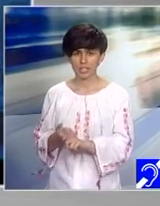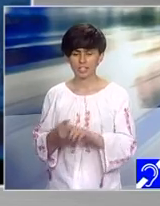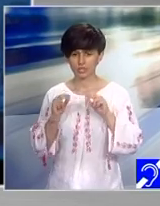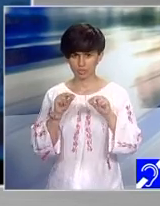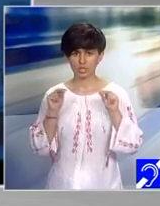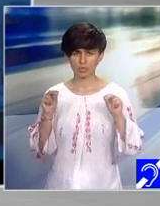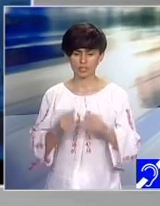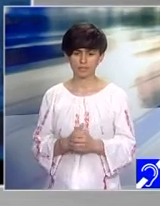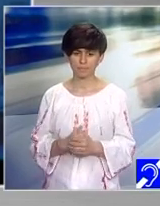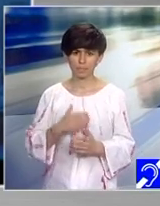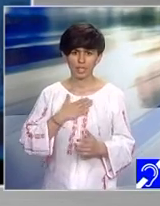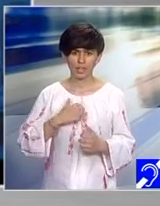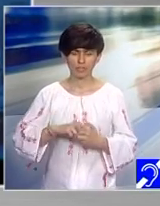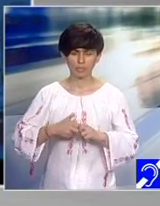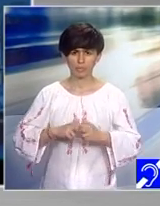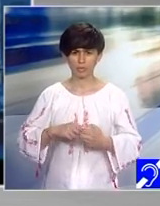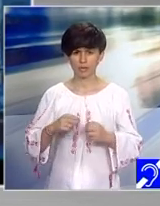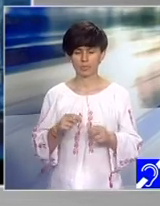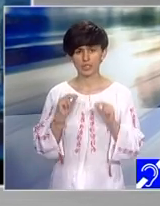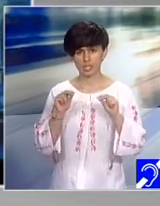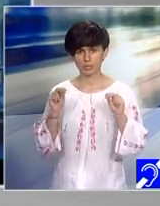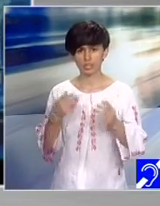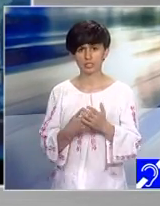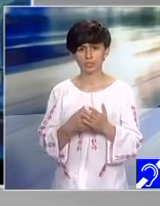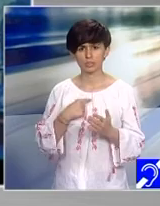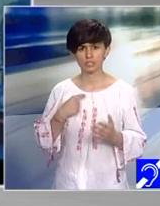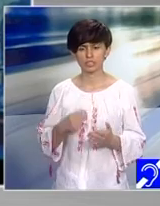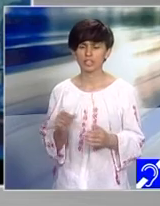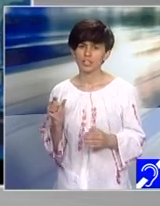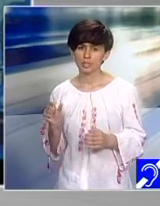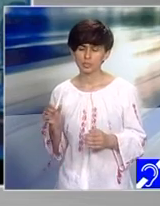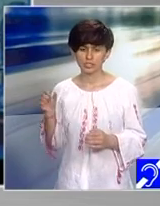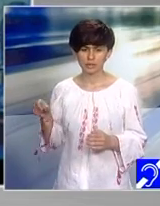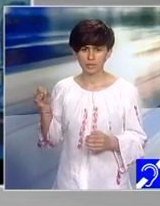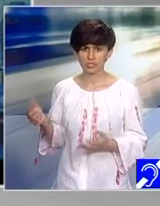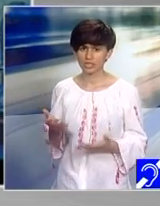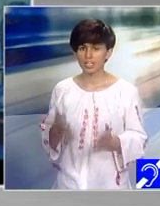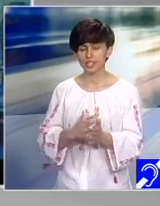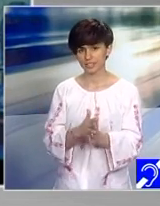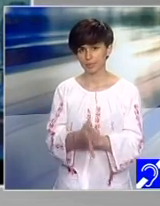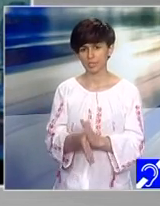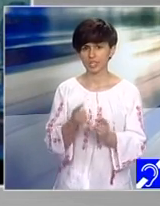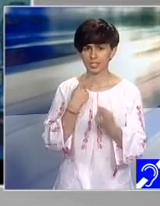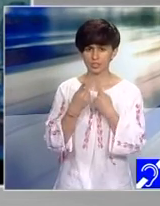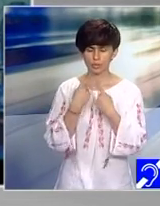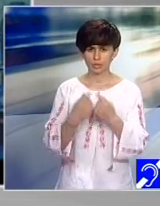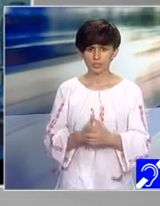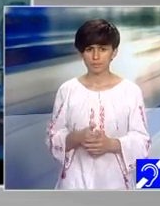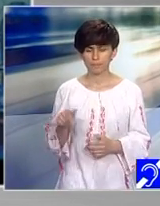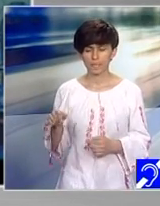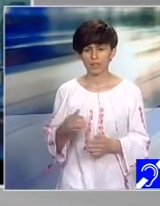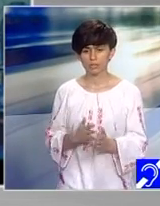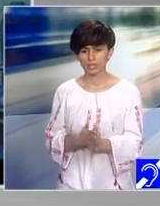probleme în educație pentru că sunt prea puțini cei care se implică în discuții. Până acum s-au implicat